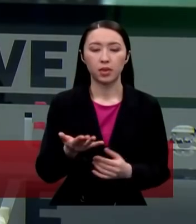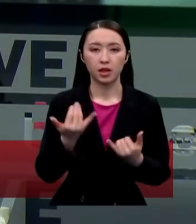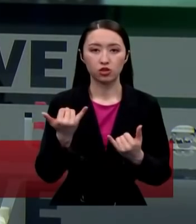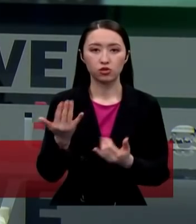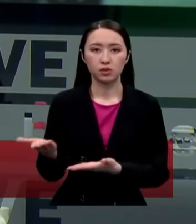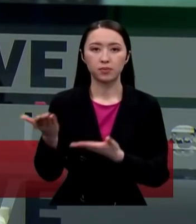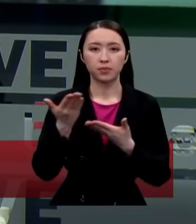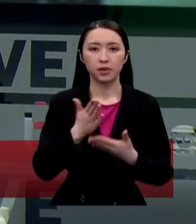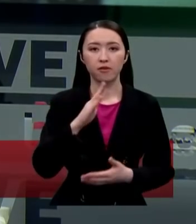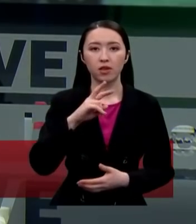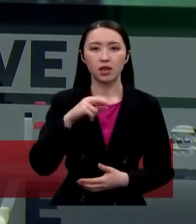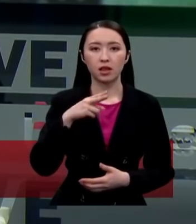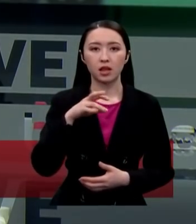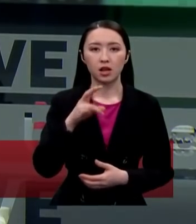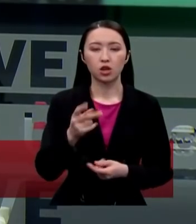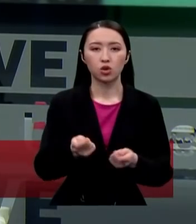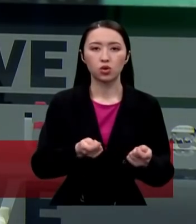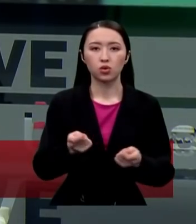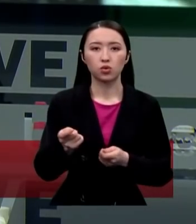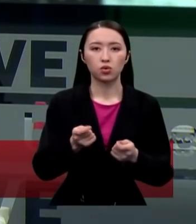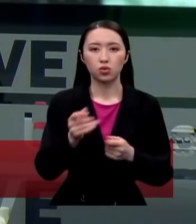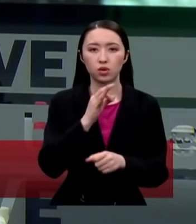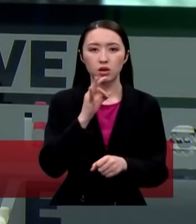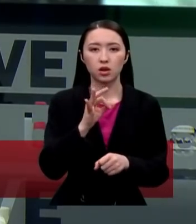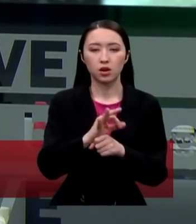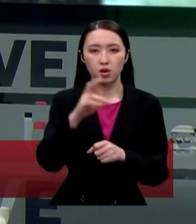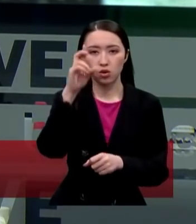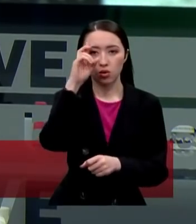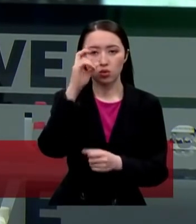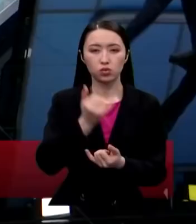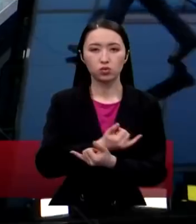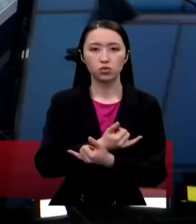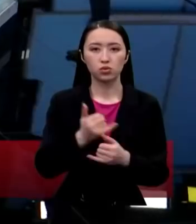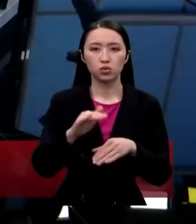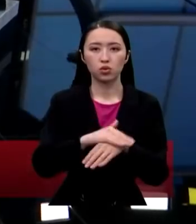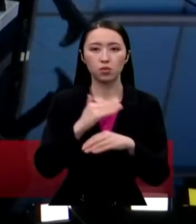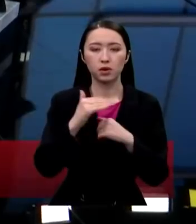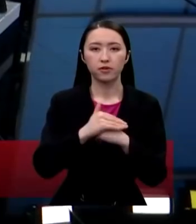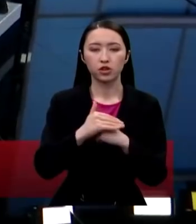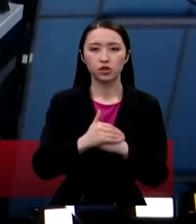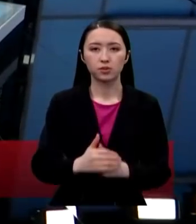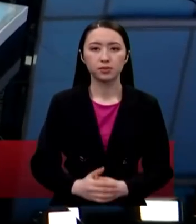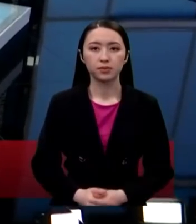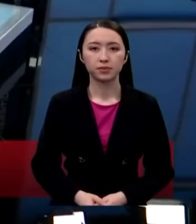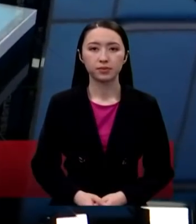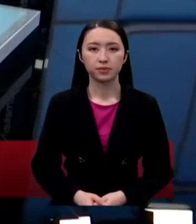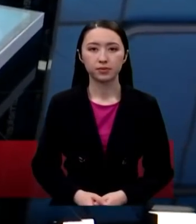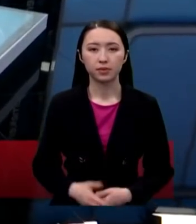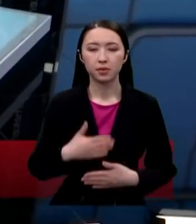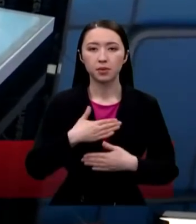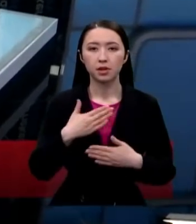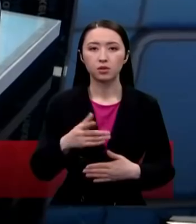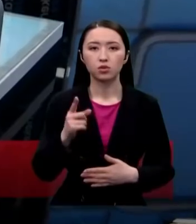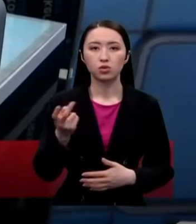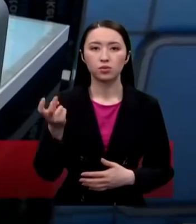Владлен Балан, руководитель управления госуслуг Комитета госдоходов. Добрый вечер. Спасибо, что пришли.